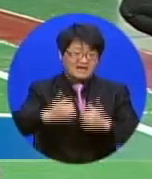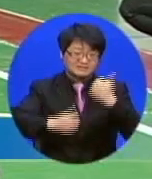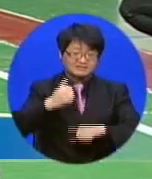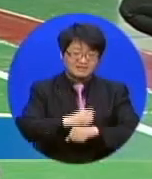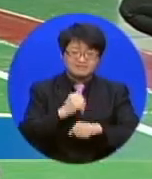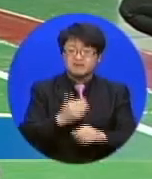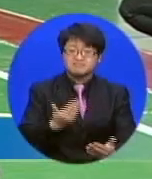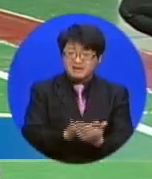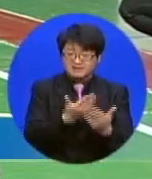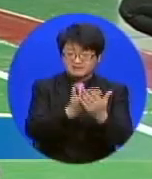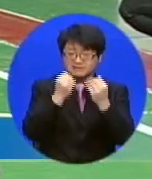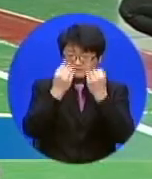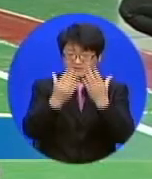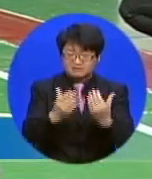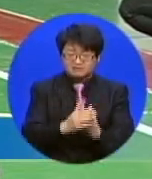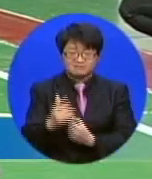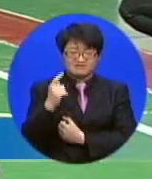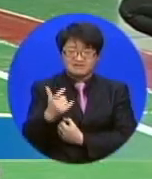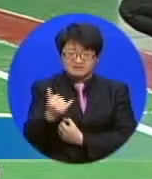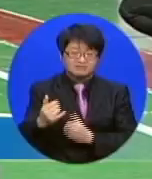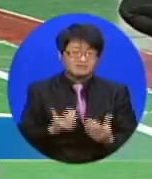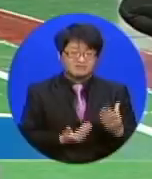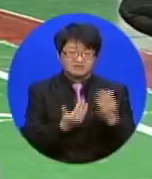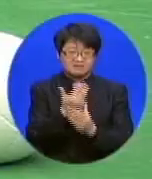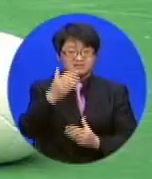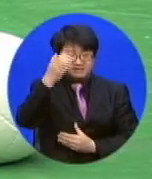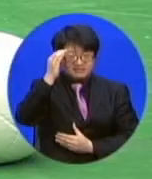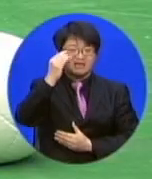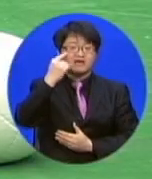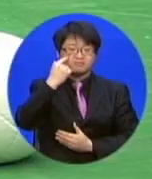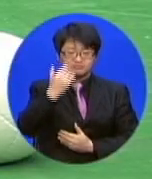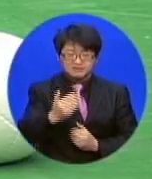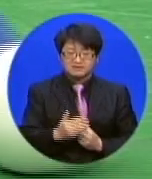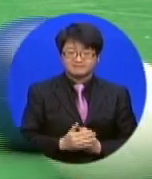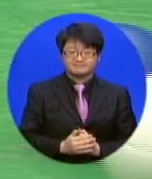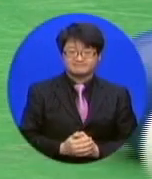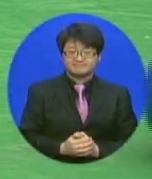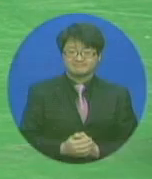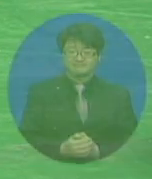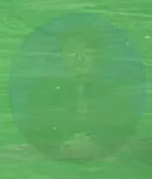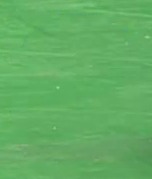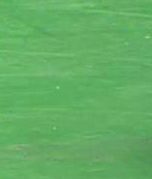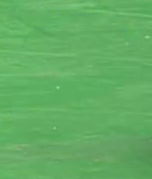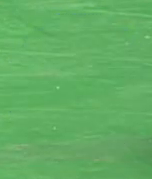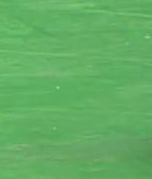성장한 경기력과 새로운 강자의 탄생을 기대해봅니다. 복지TV 뉴스 정두리입니다.